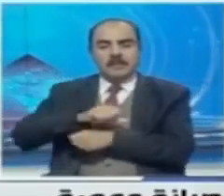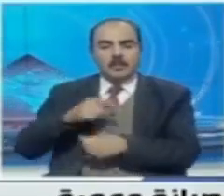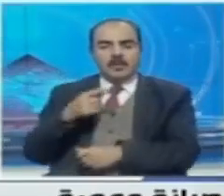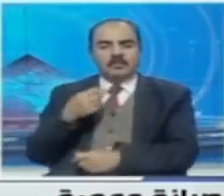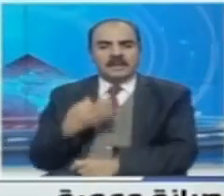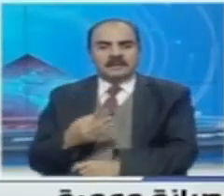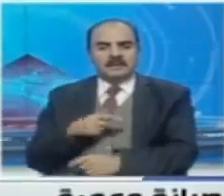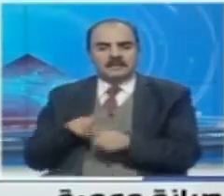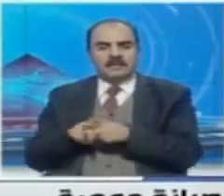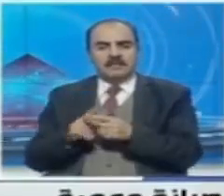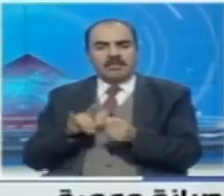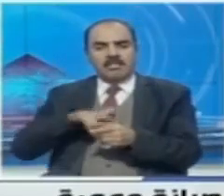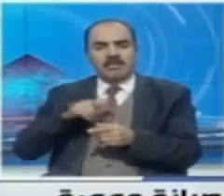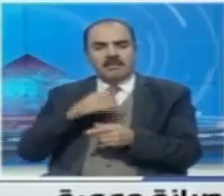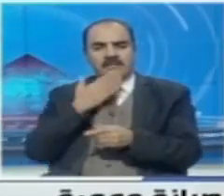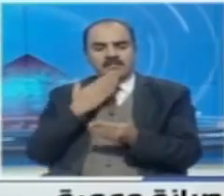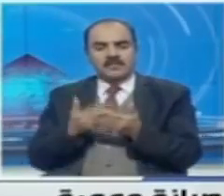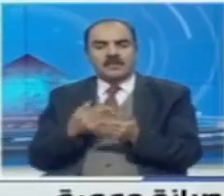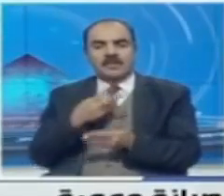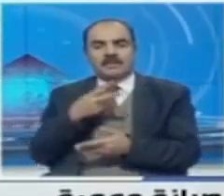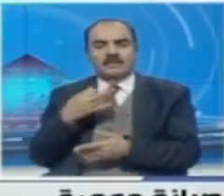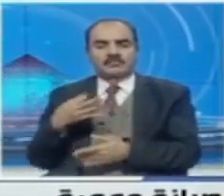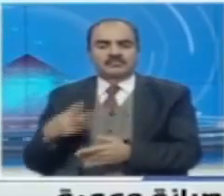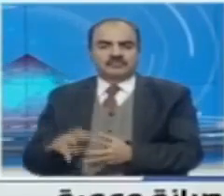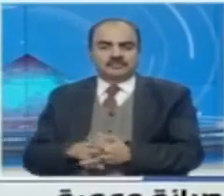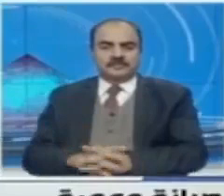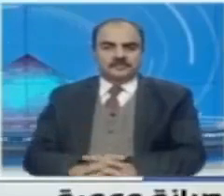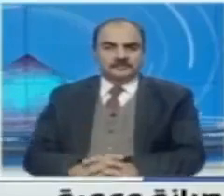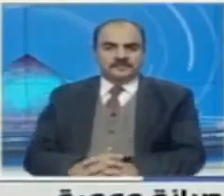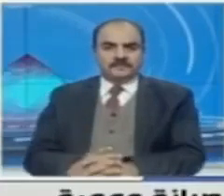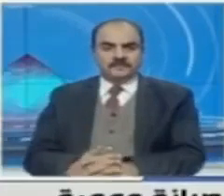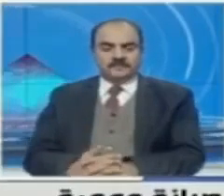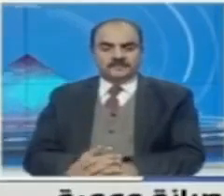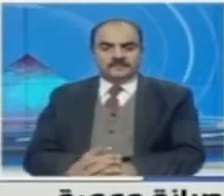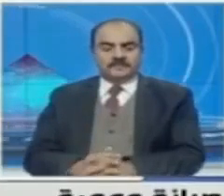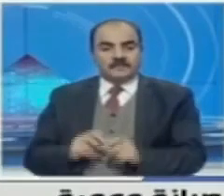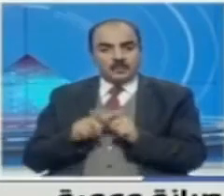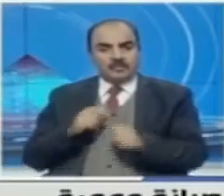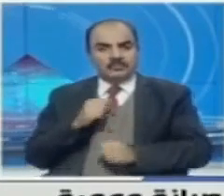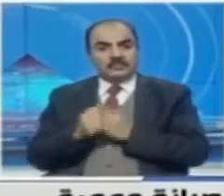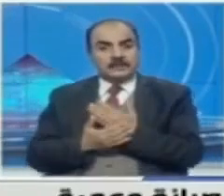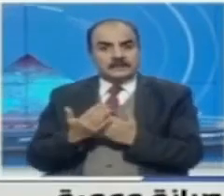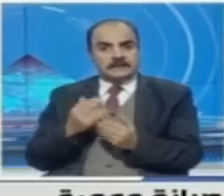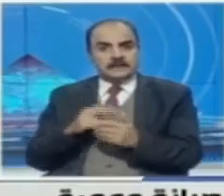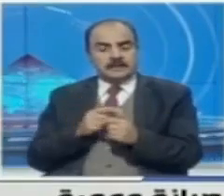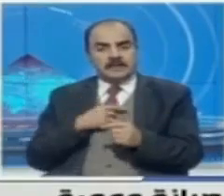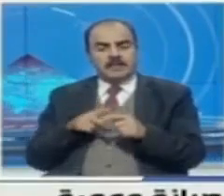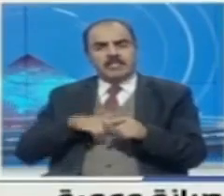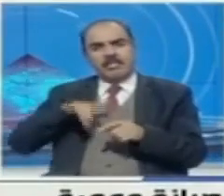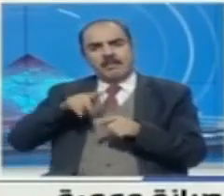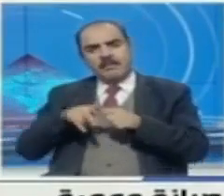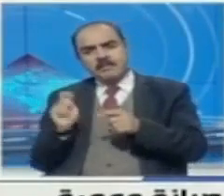صيانة وعمرة الطائرات الإفريقية 2023. استعراض آخر مستجدات صيانة وعمرة